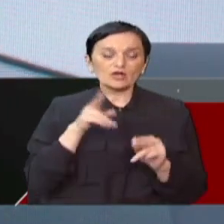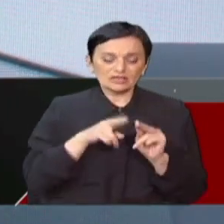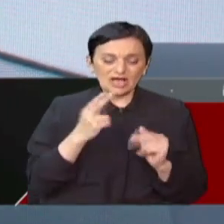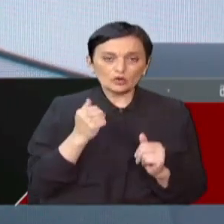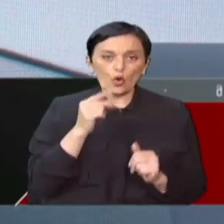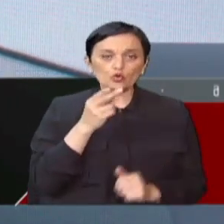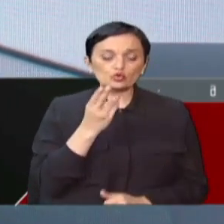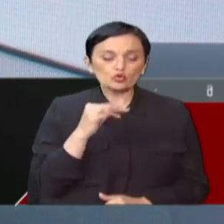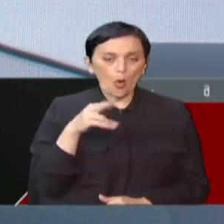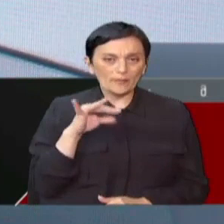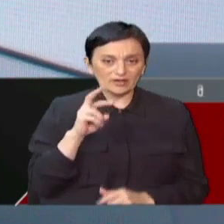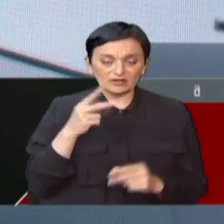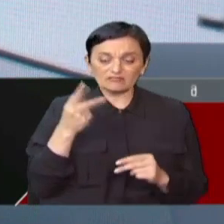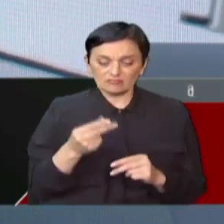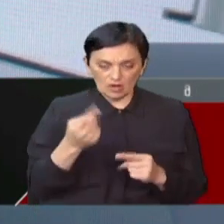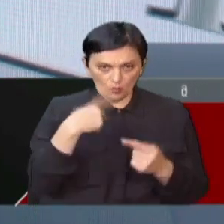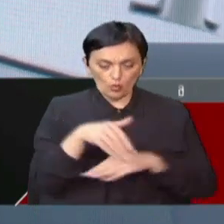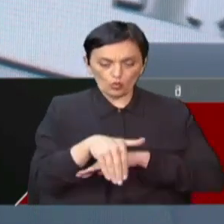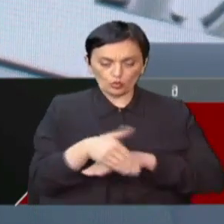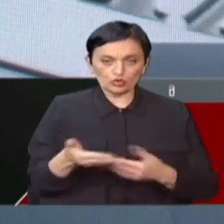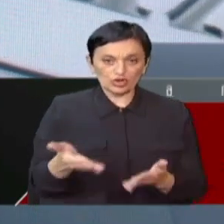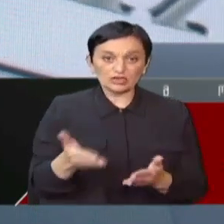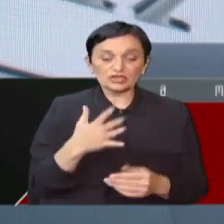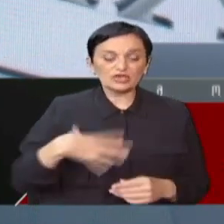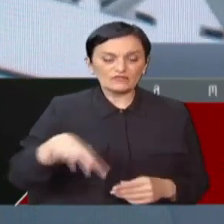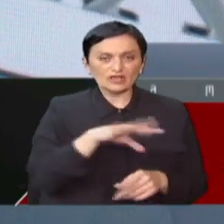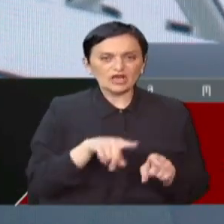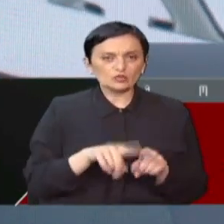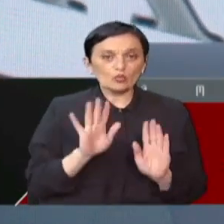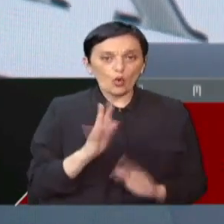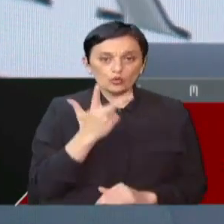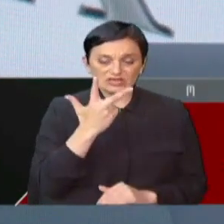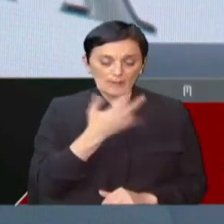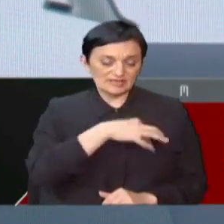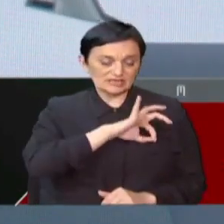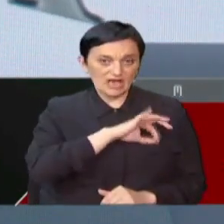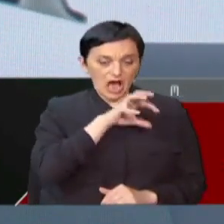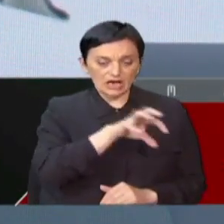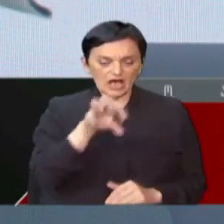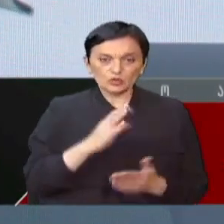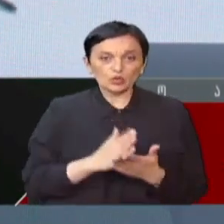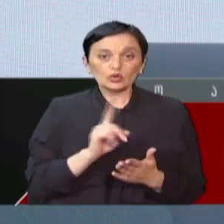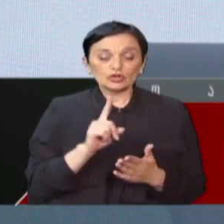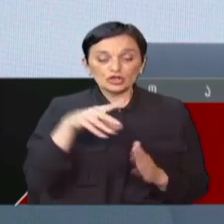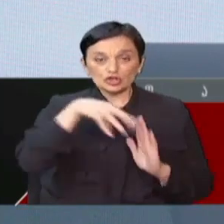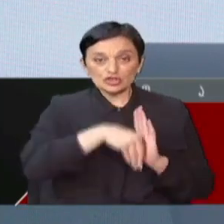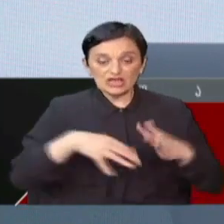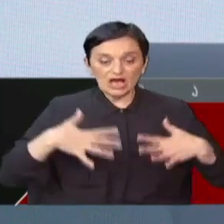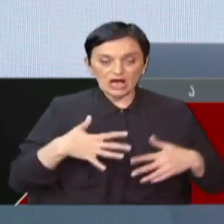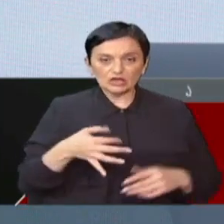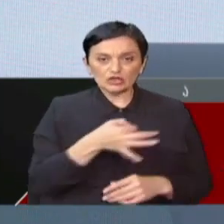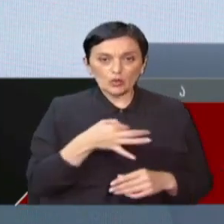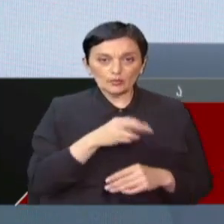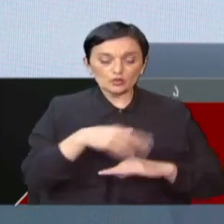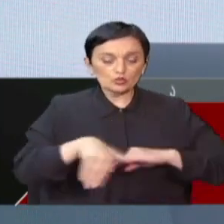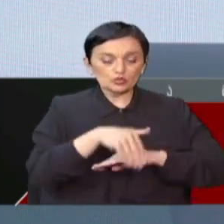და ცოფზე აცრის შემდეგ მას ისევ ქუჩაში უშვებენ. ქვეყნის მასშტაბით ასეთი მხოლოდ 3 სააგენტოა. ეობაში და ქართლის რეგიონში